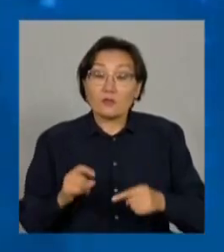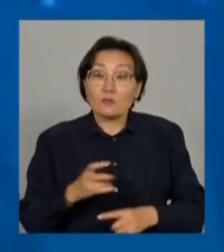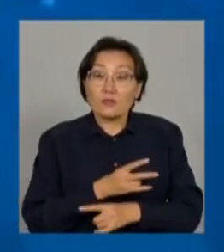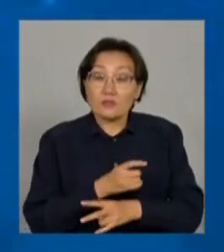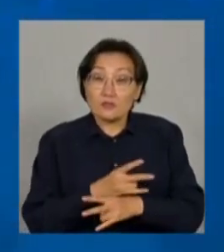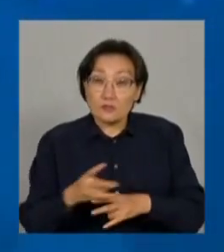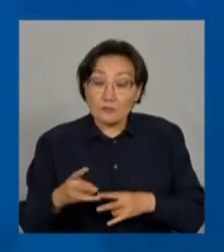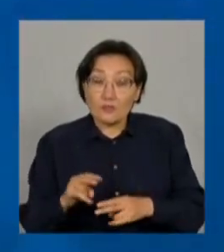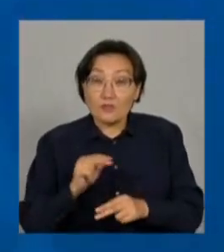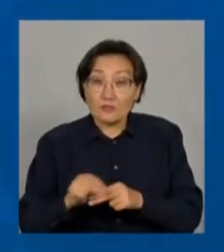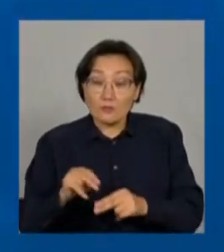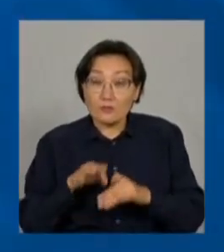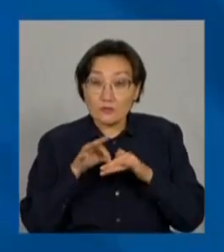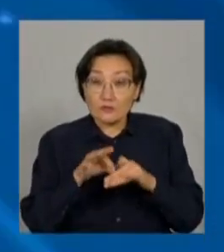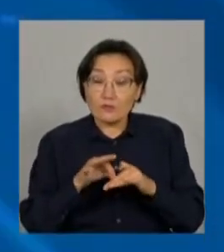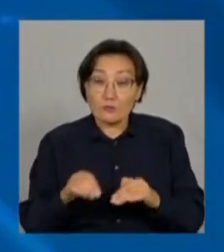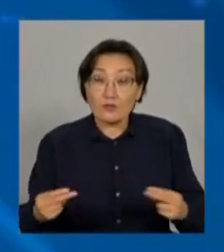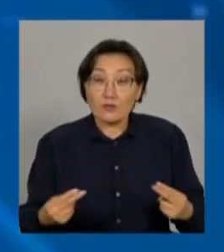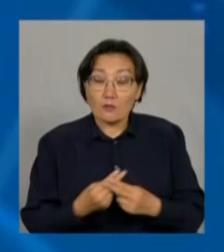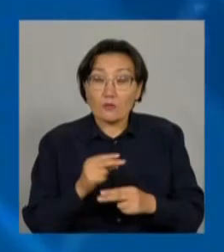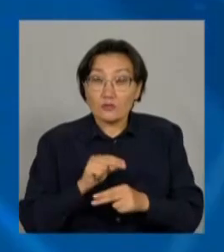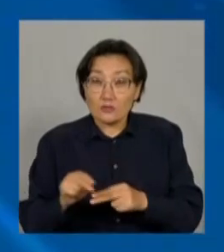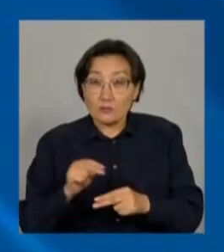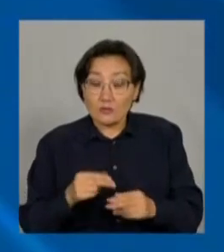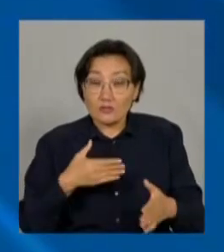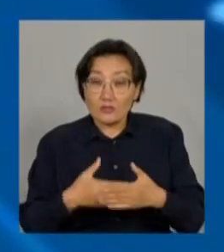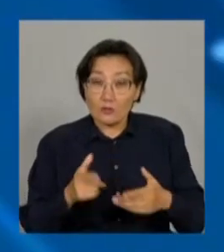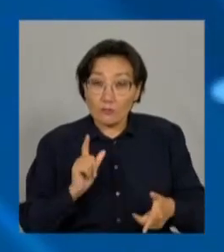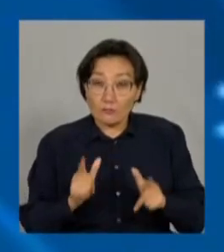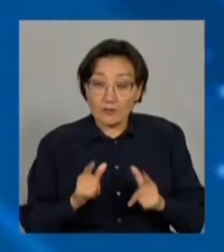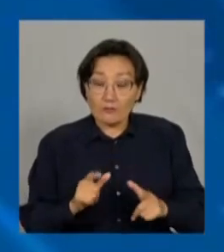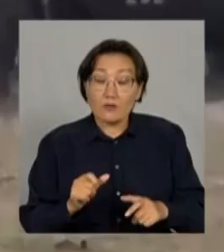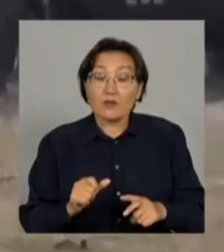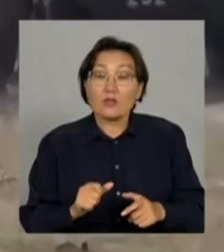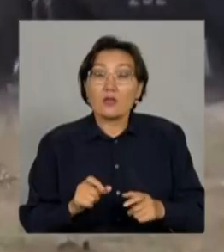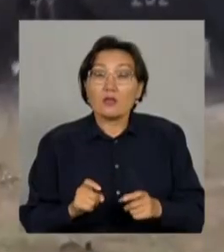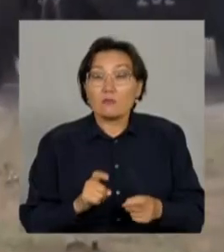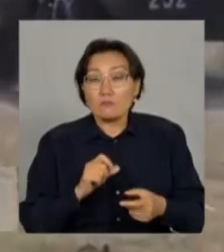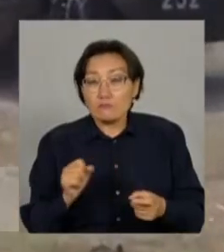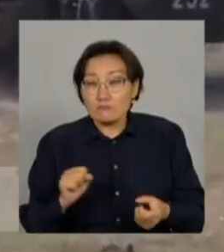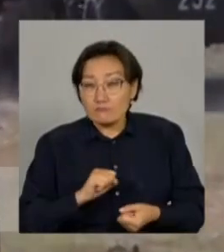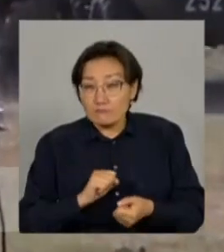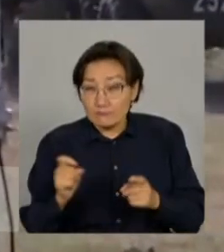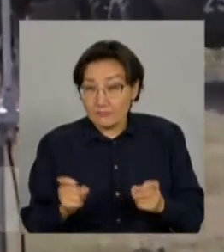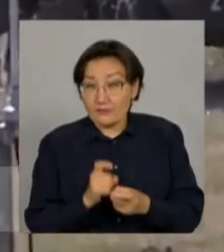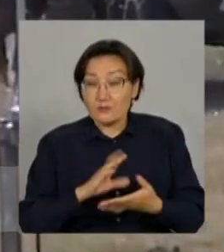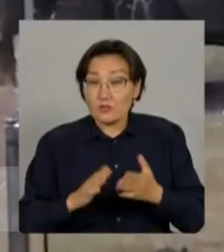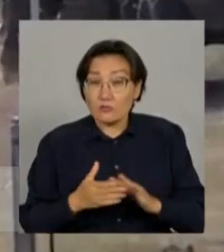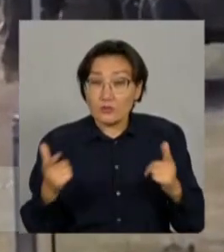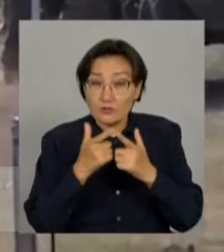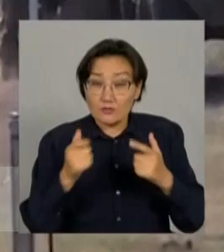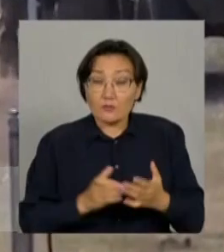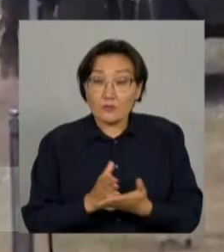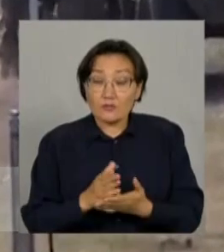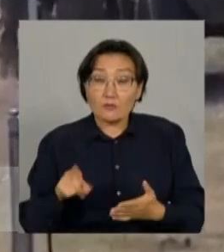Антитеррористические учения проходят в Астане. Учения максимально приближены к реальным боевым условиям с различными элементами сложности, сообщает